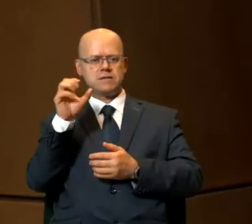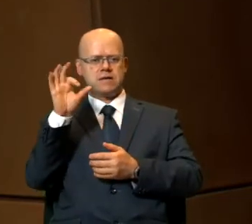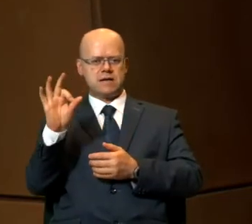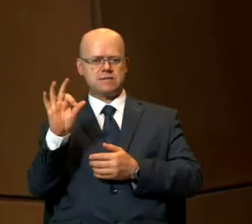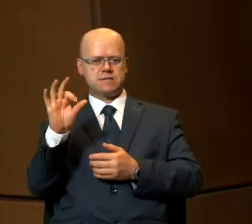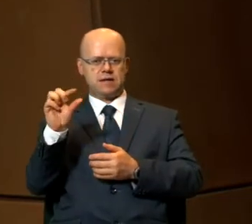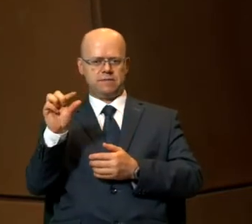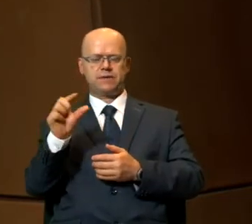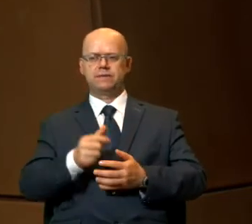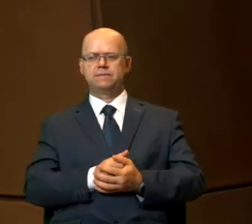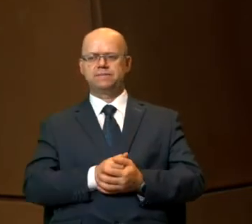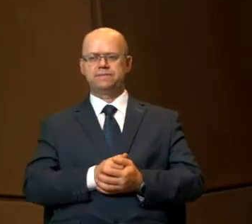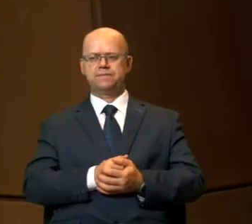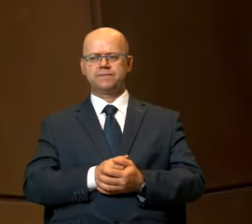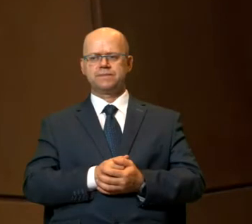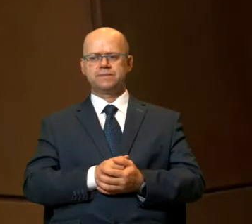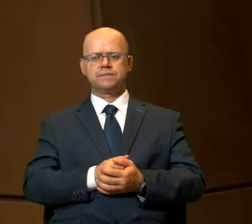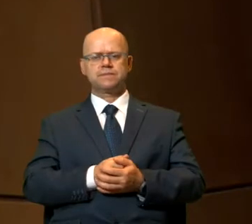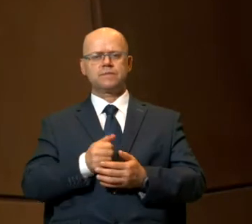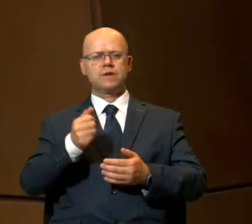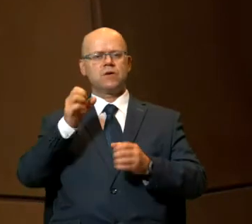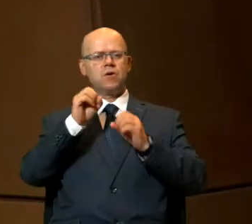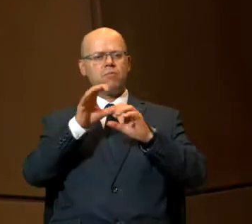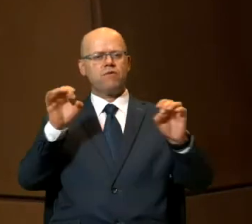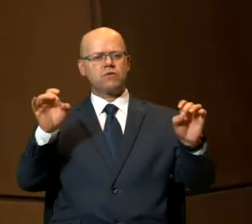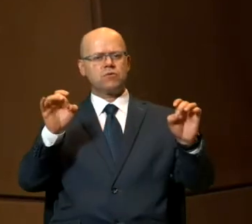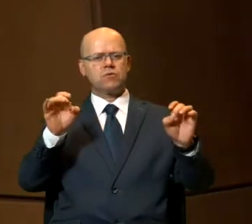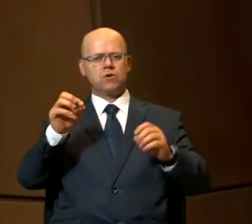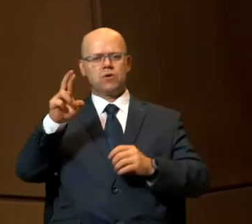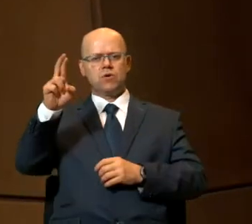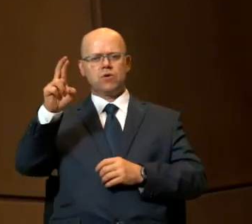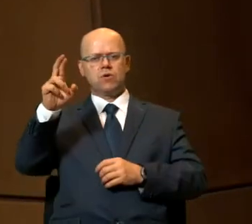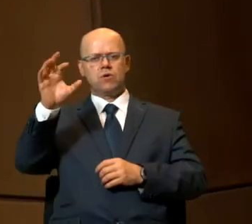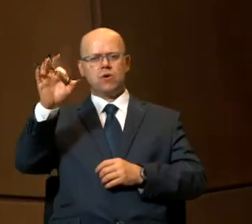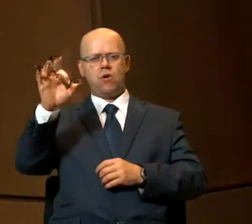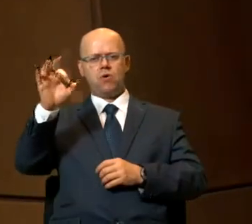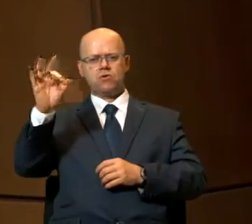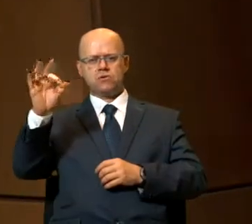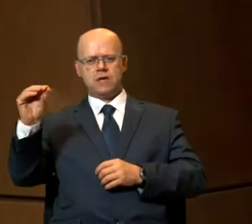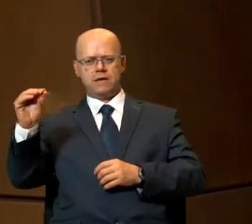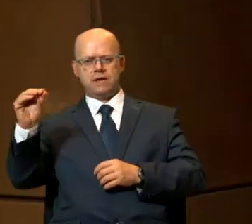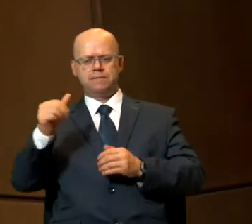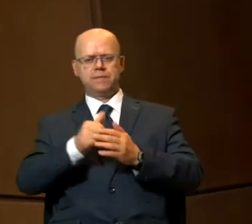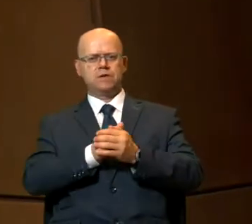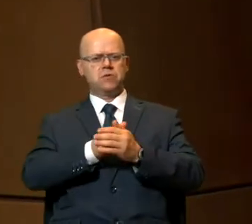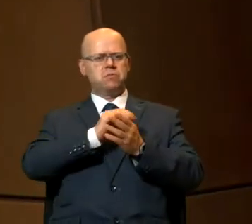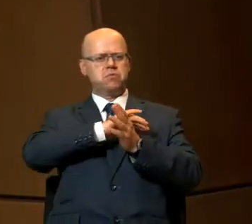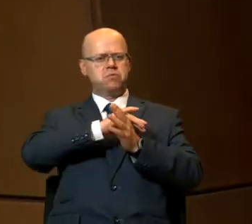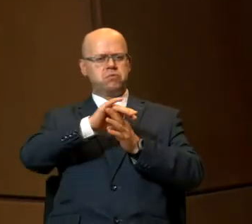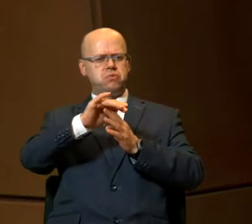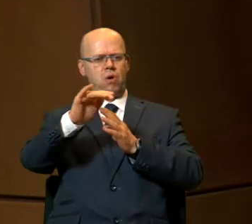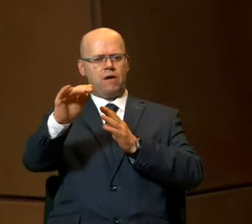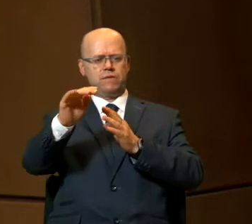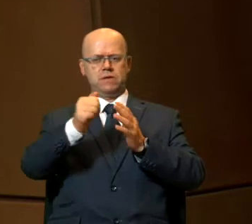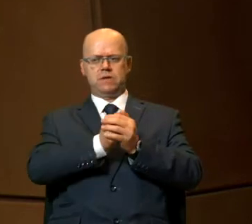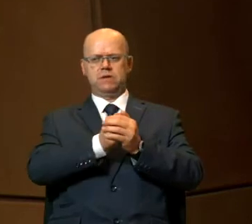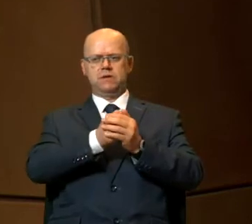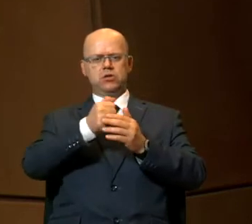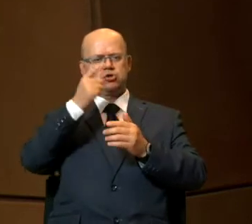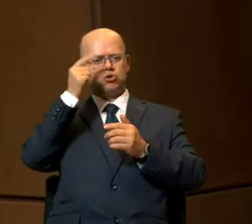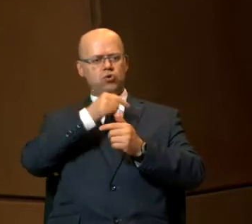niemiecku. Profesor Hartmut Rose jest jednym z najwybitniejszych socjologów swojej